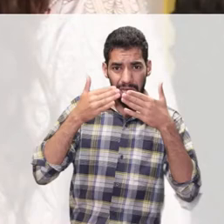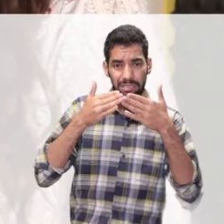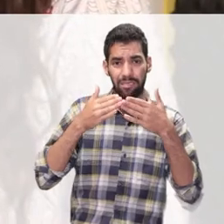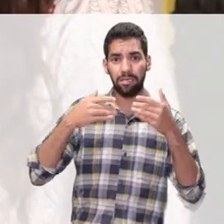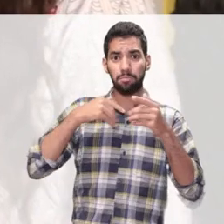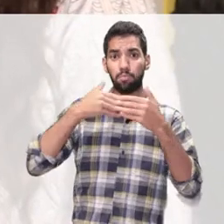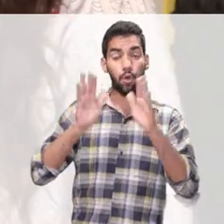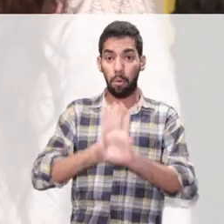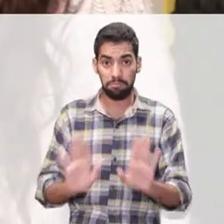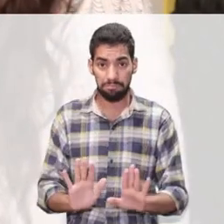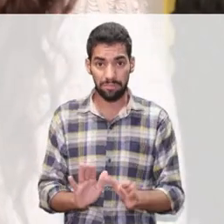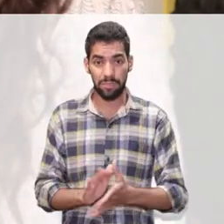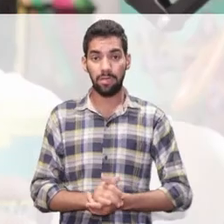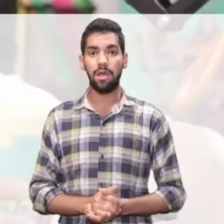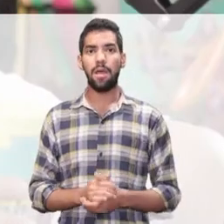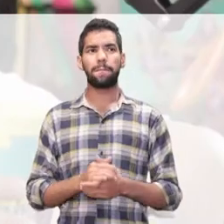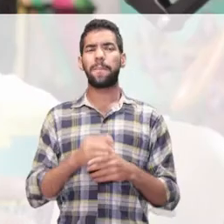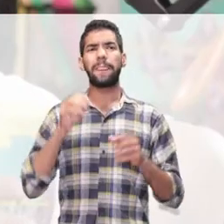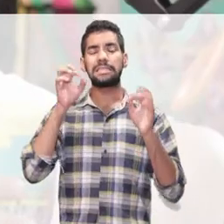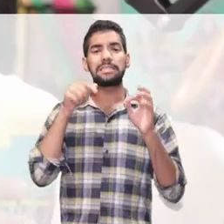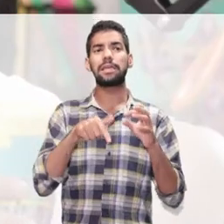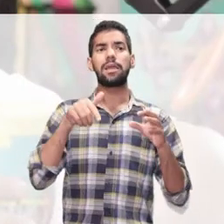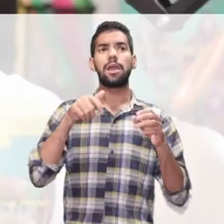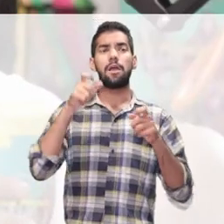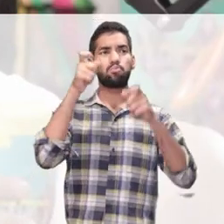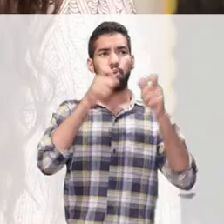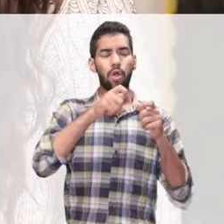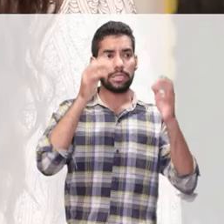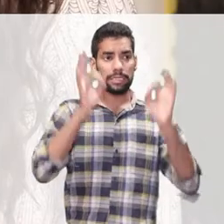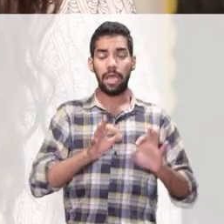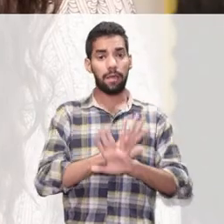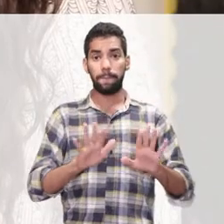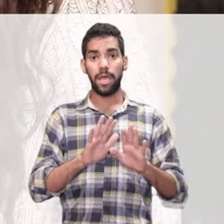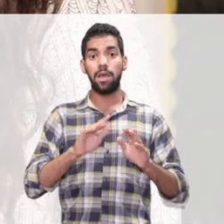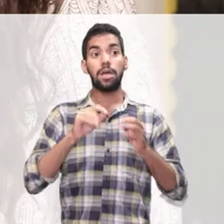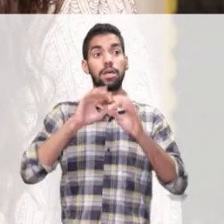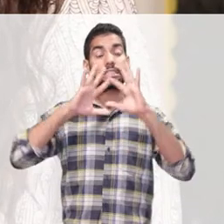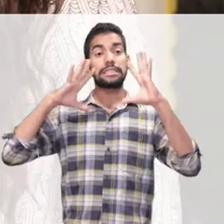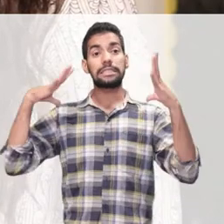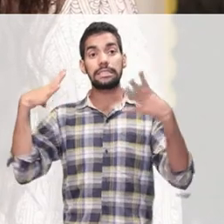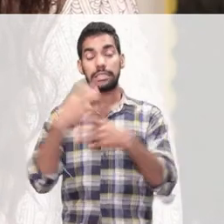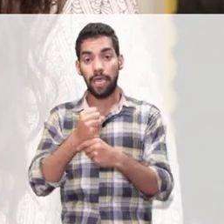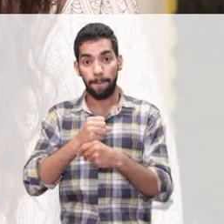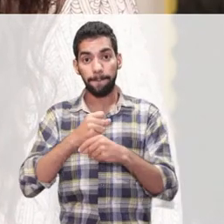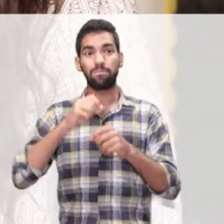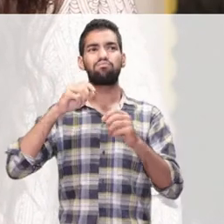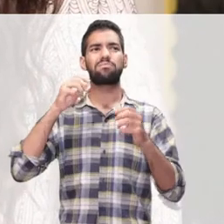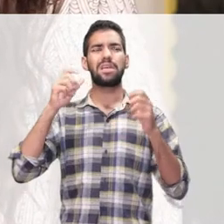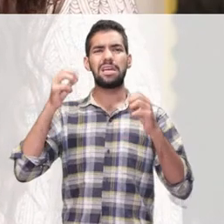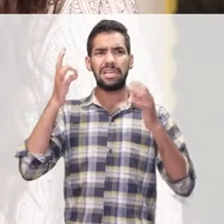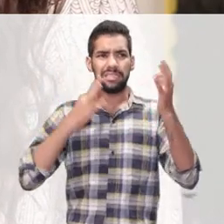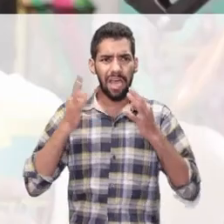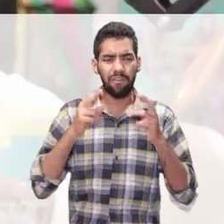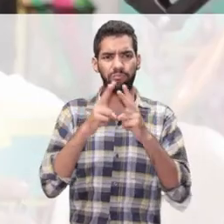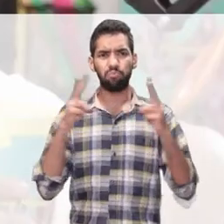सब्सक्राइब करें खाना खा रहे हैं आदित्य नहीं अब इस चपाती को मैं क्या लिख रहा हूं